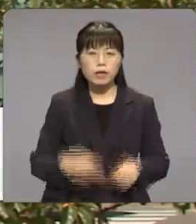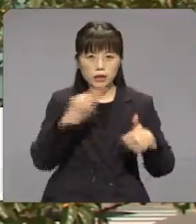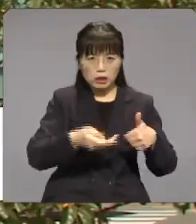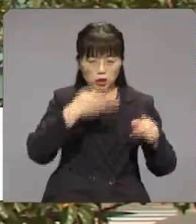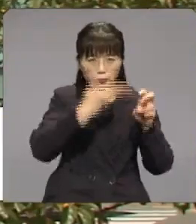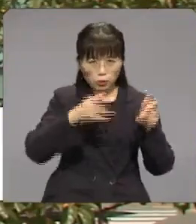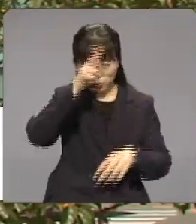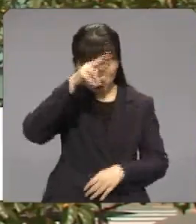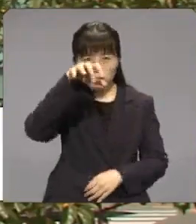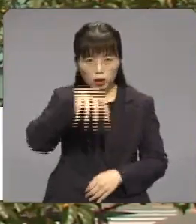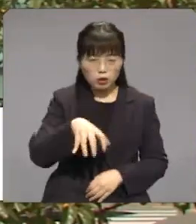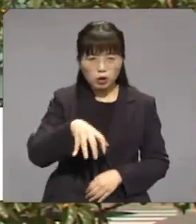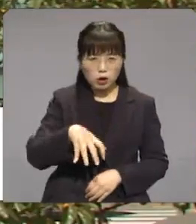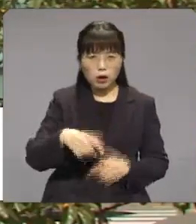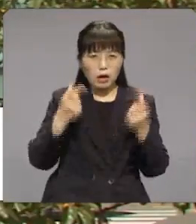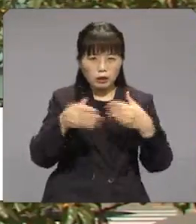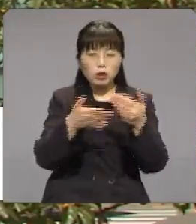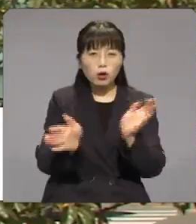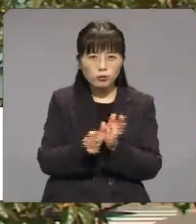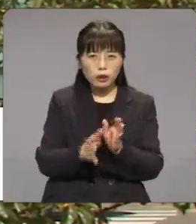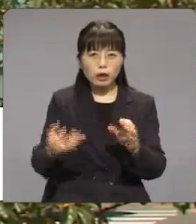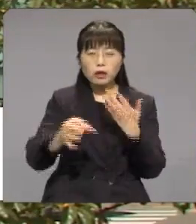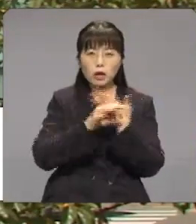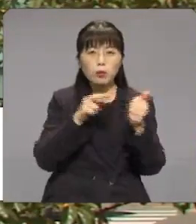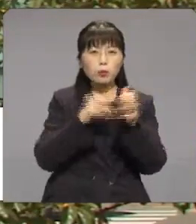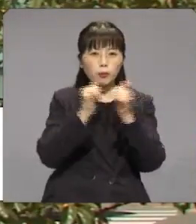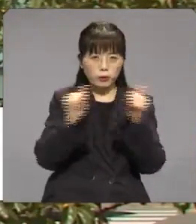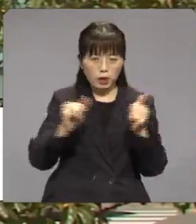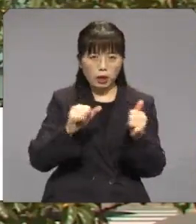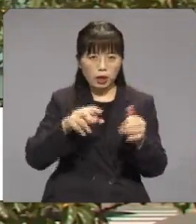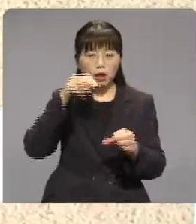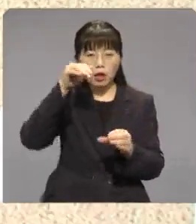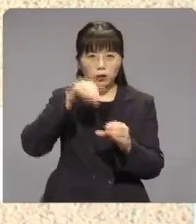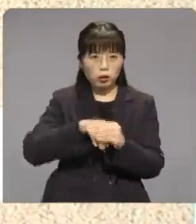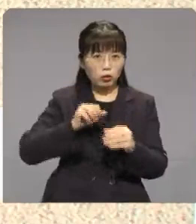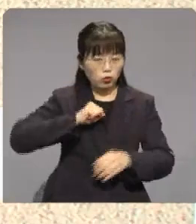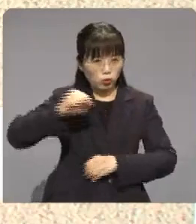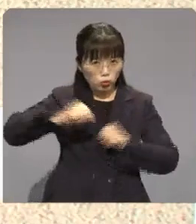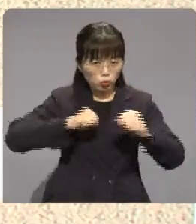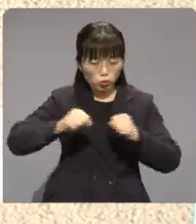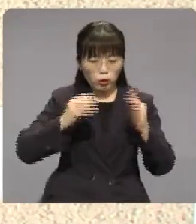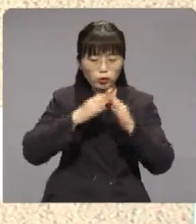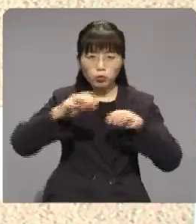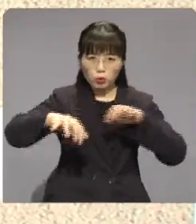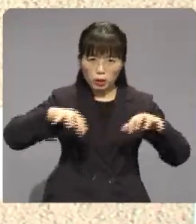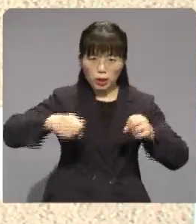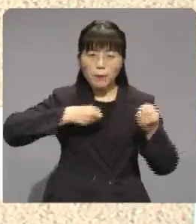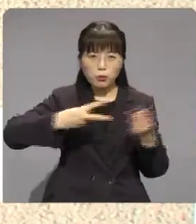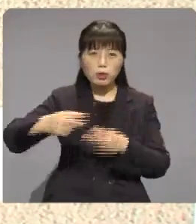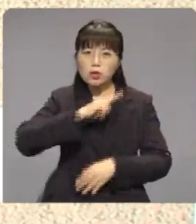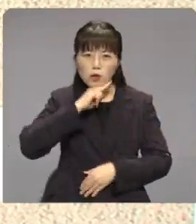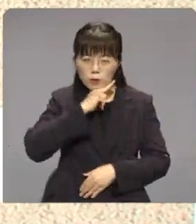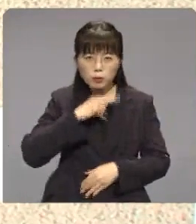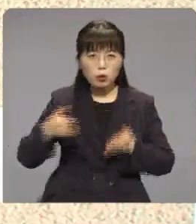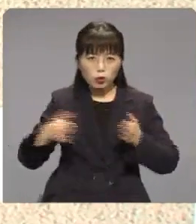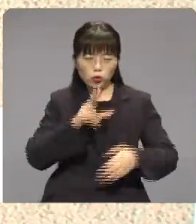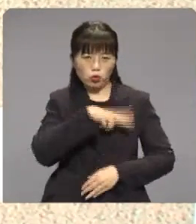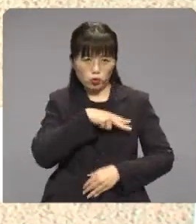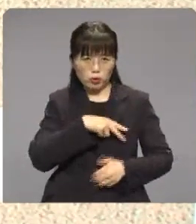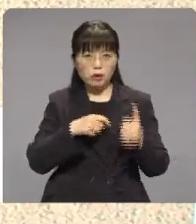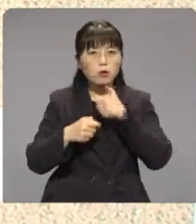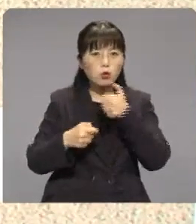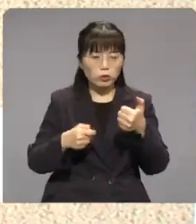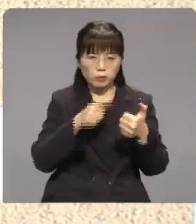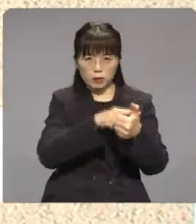인천 미추월 경찰서가 가춘 동당 소속 예비 후보자의 선거 운동용 명함을 주택가에 뿌린 혐의로 현직 구의원 50대를